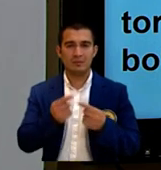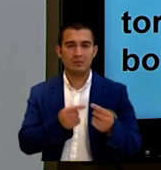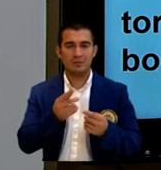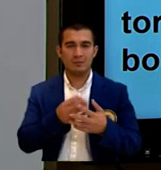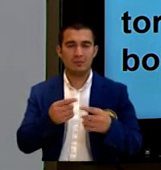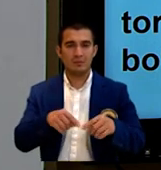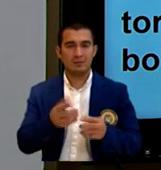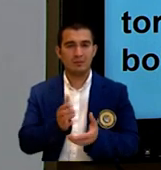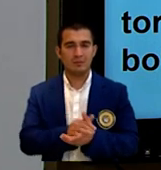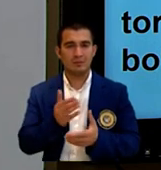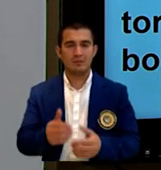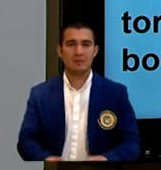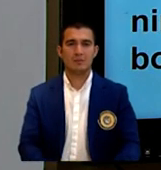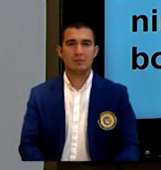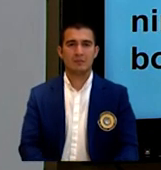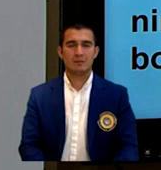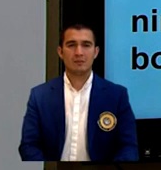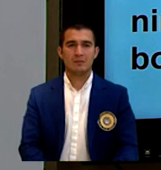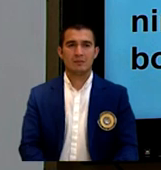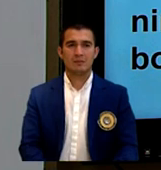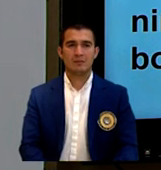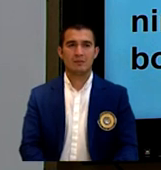nazariyaning asosini tashkil qiladi.